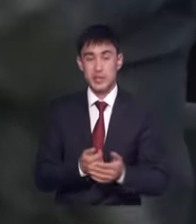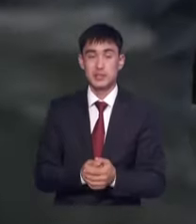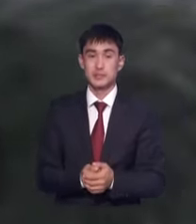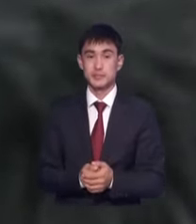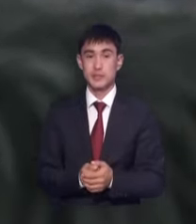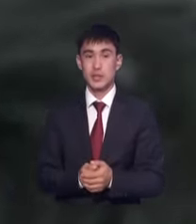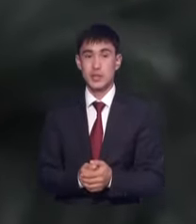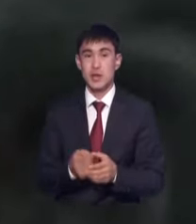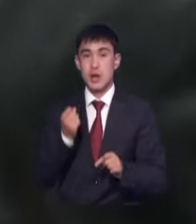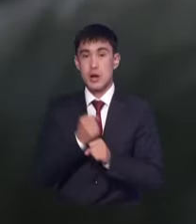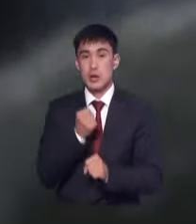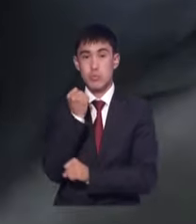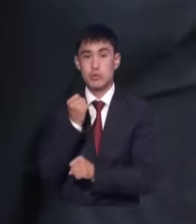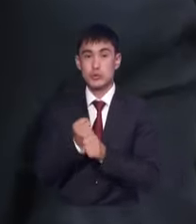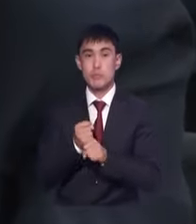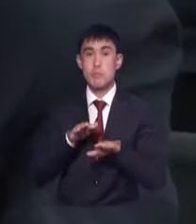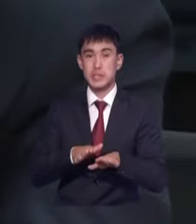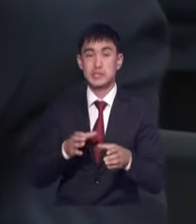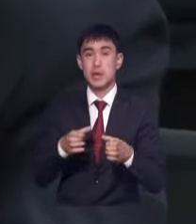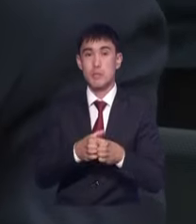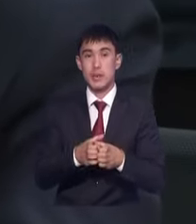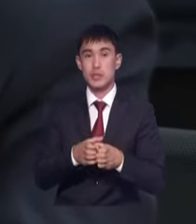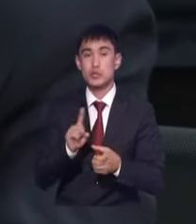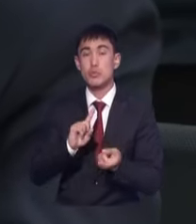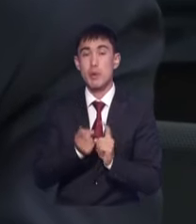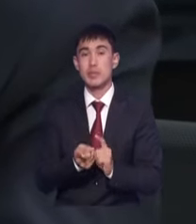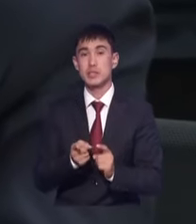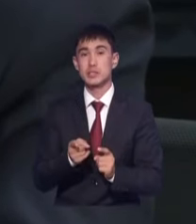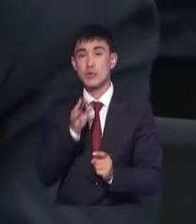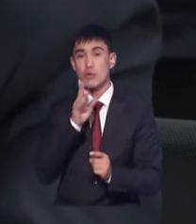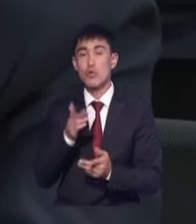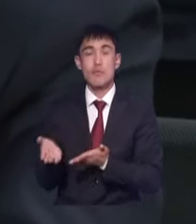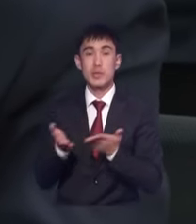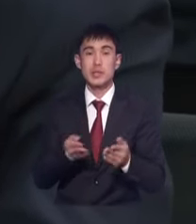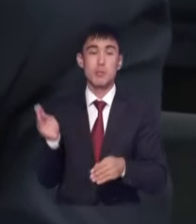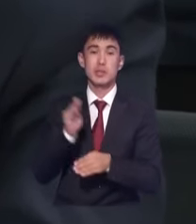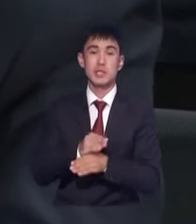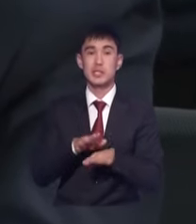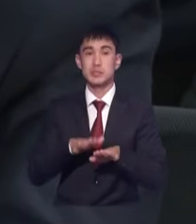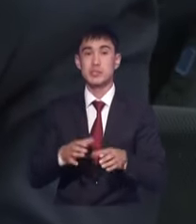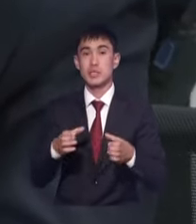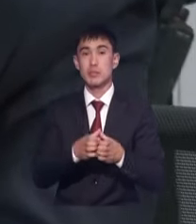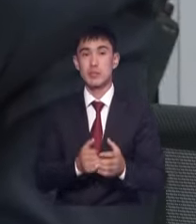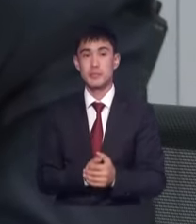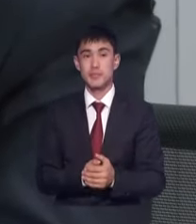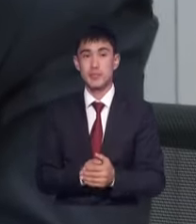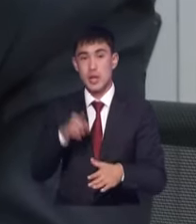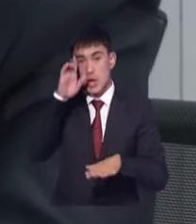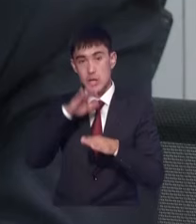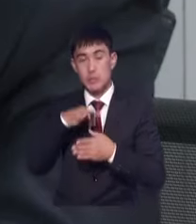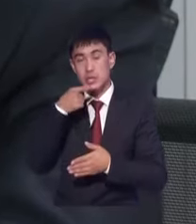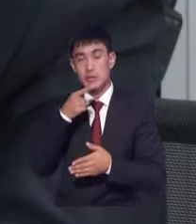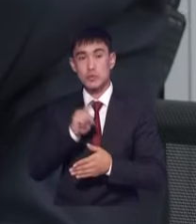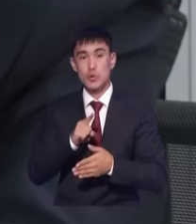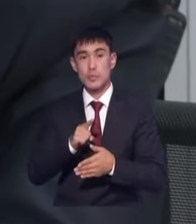привлекать к подрядным работам местные компании. Что поменялось с того времени? Кого привлекли дополнительно из местных компаний? Мне акимат докладывает,